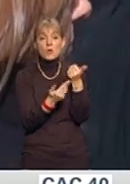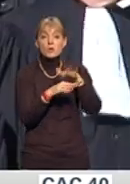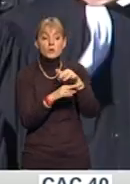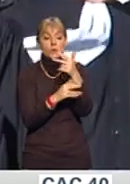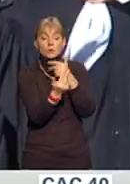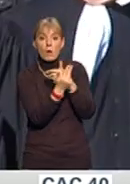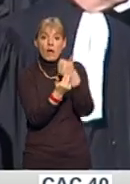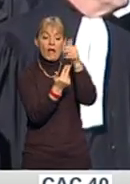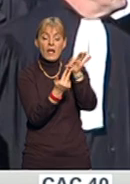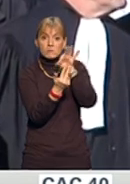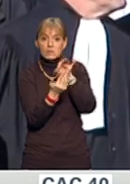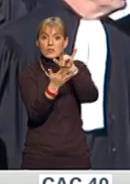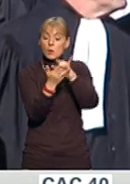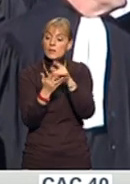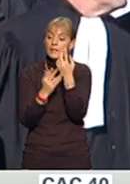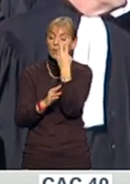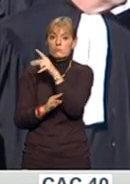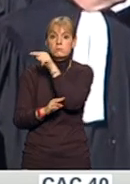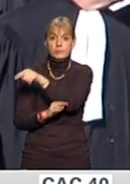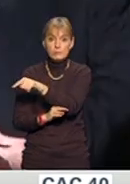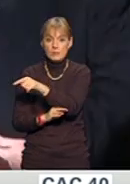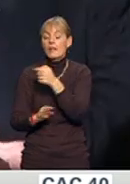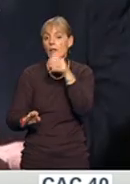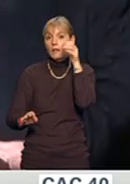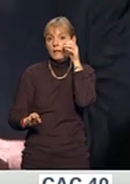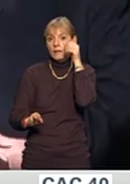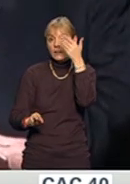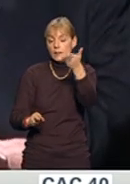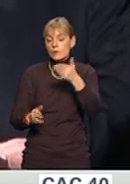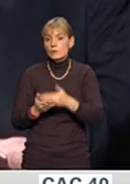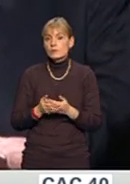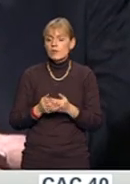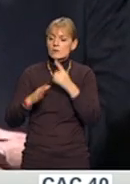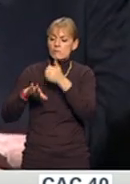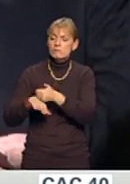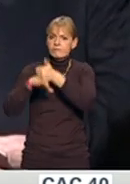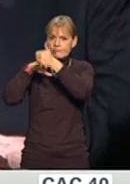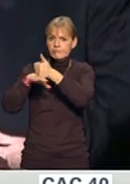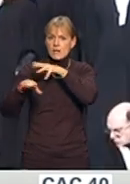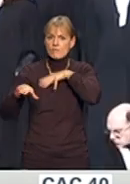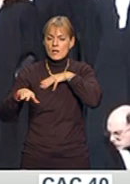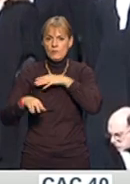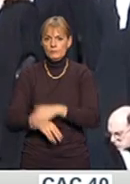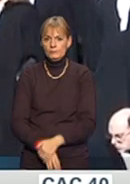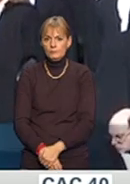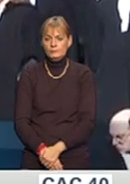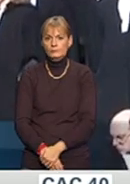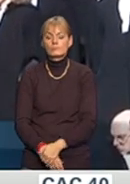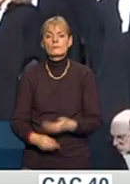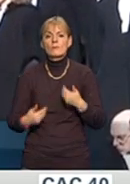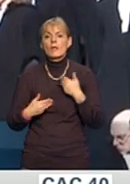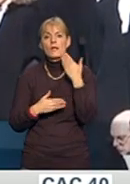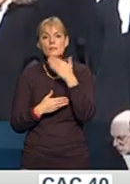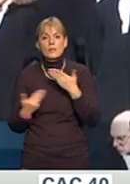suspects serait un ancien client de l'avocate. On écoute la réaction du bâtonnier de Marseille. Ce que je sais,